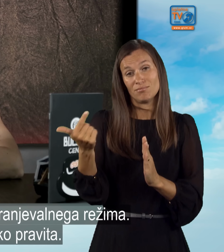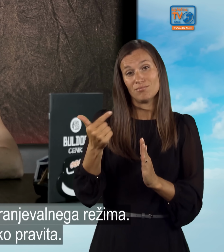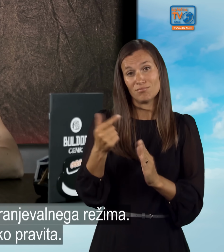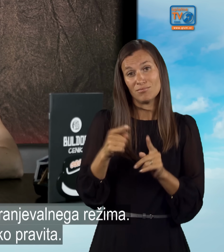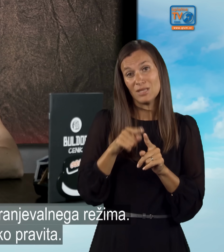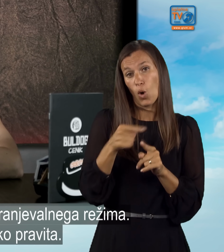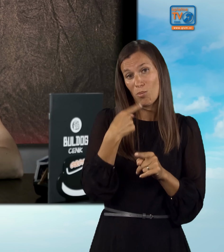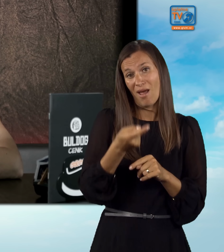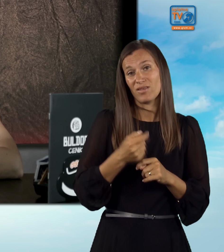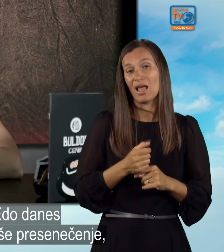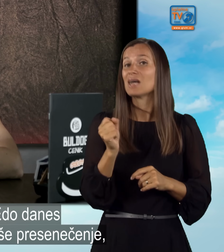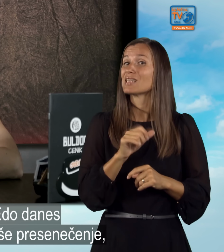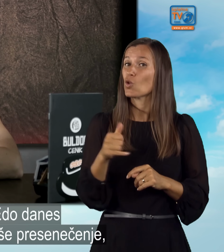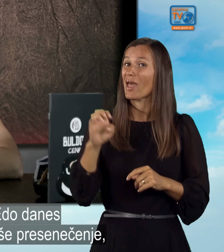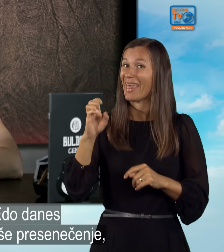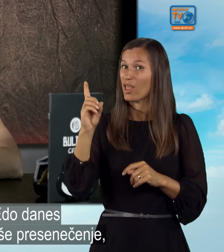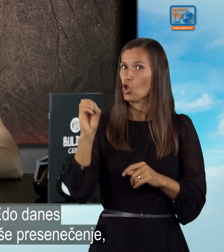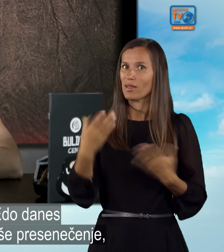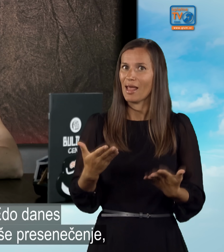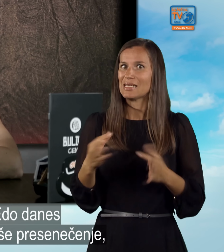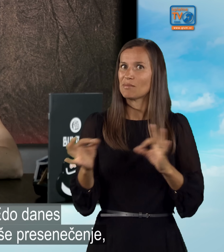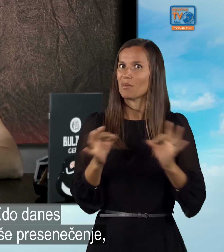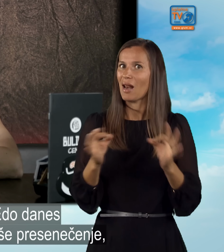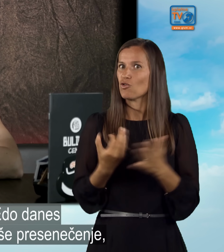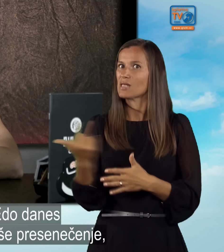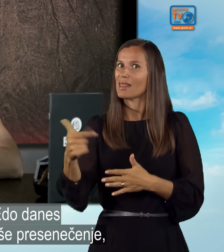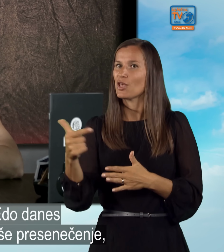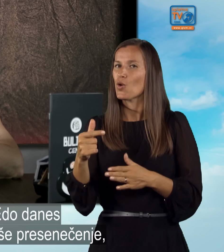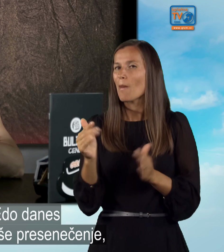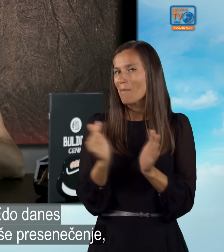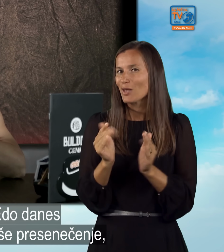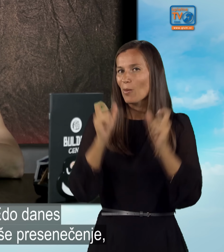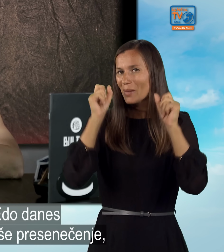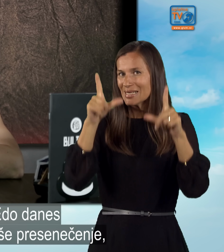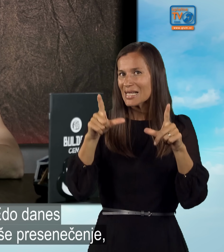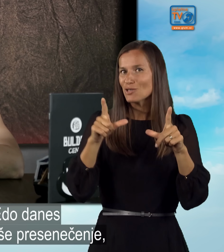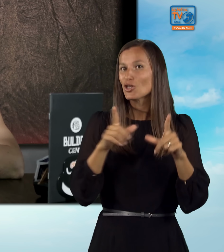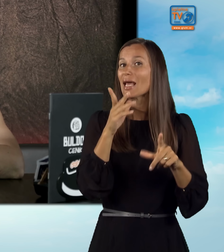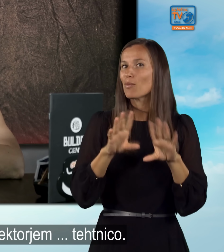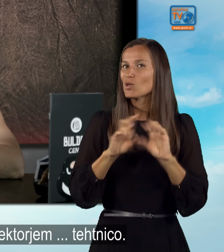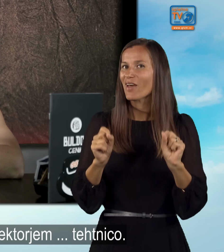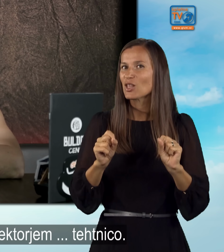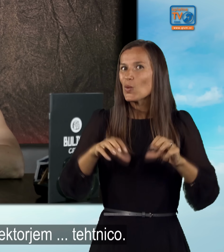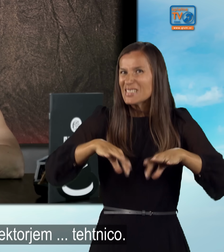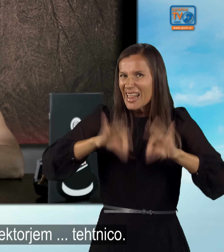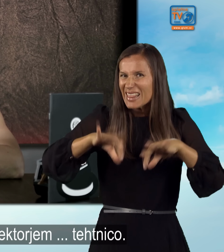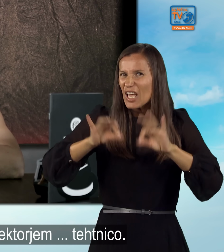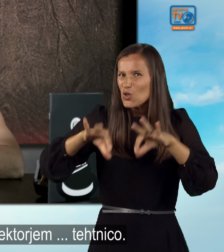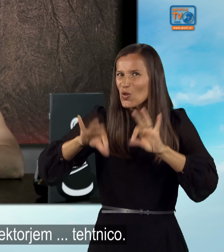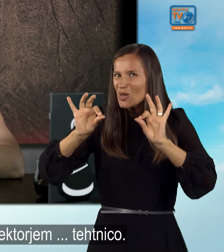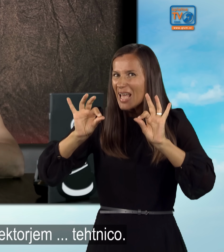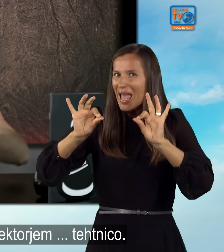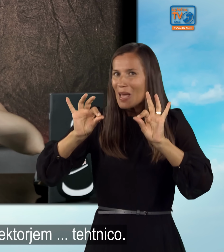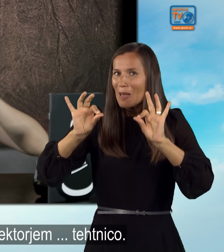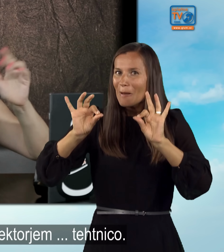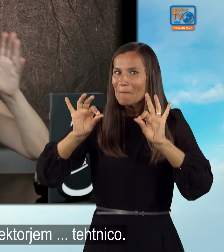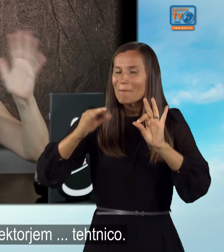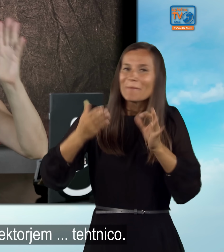vsaj tako pravita. In zato je Edo danes pripravil za njo eno manjše presenečenje, ki ga bo izvedel z